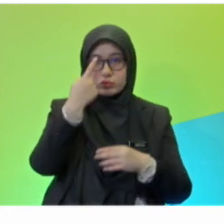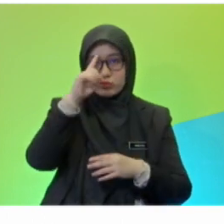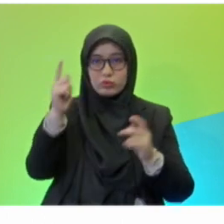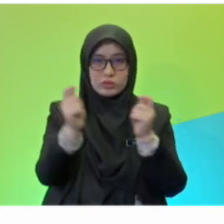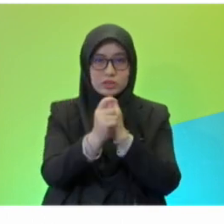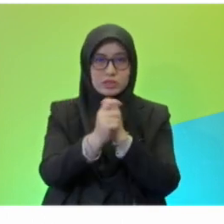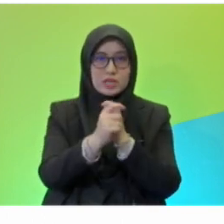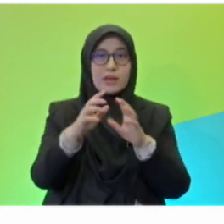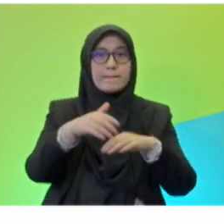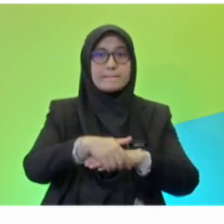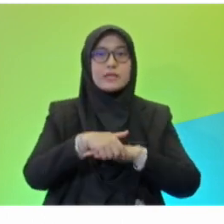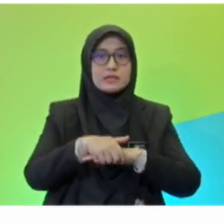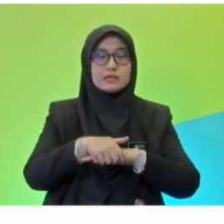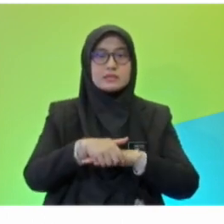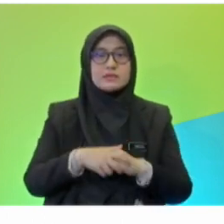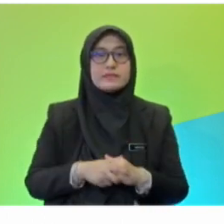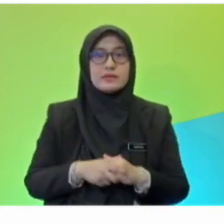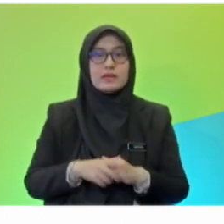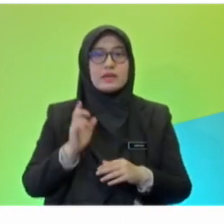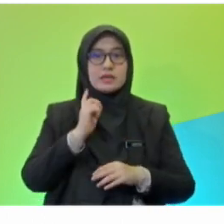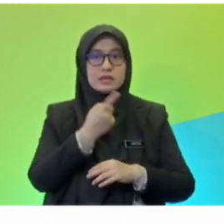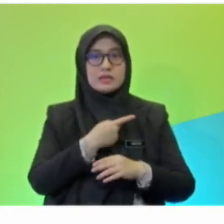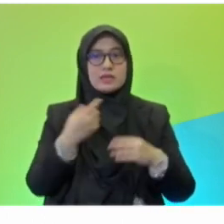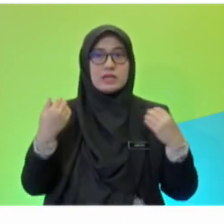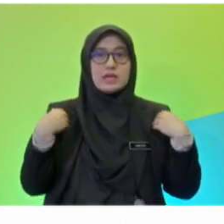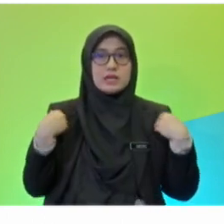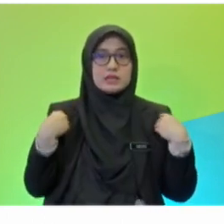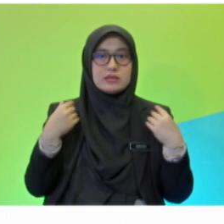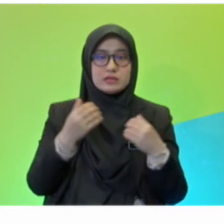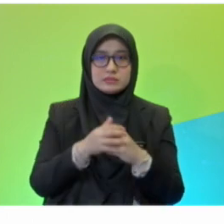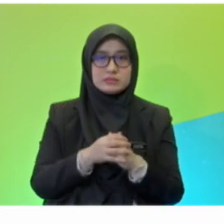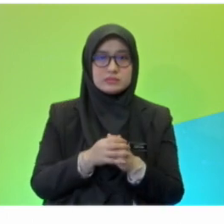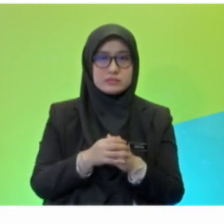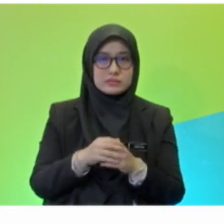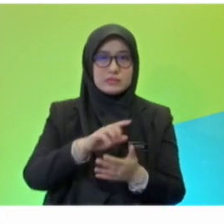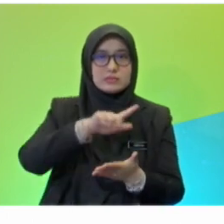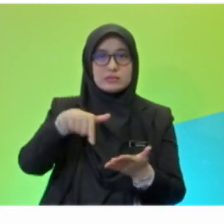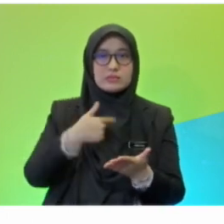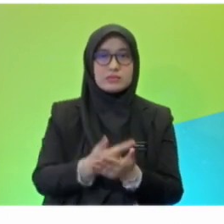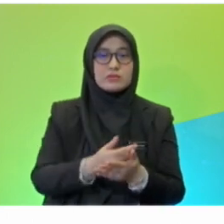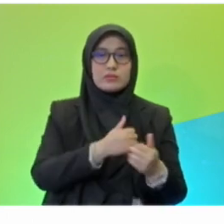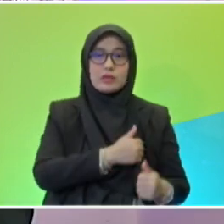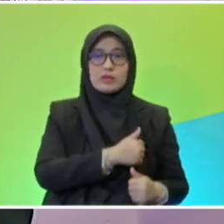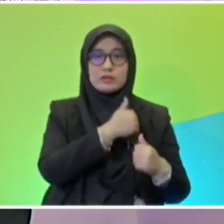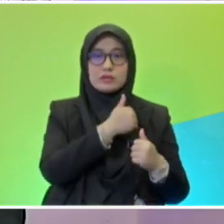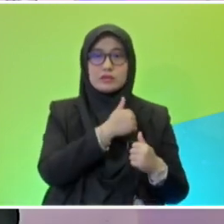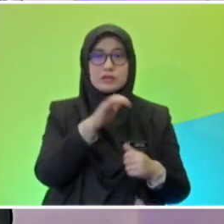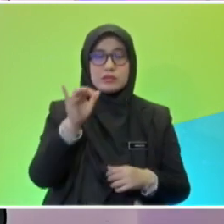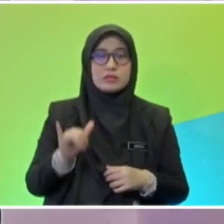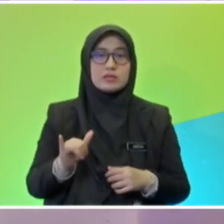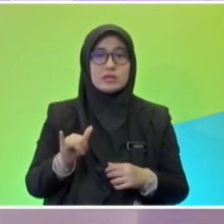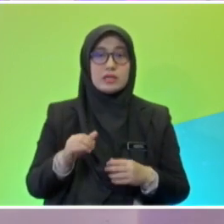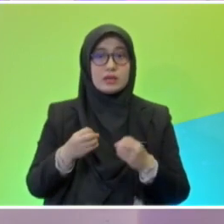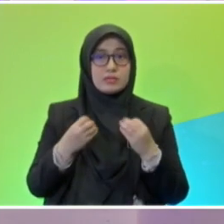Dan kita ada kekuatan dari jumlah yang terlibat dan sudah pasti juga ada kekuatan dan rezeki perundangan